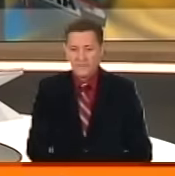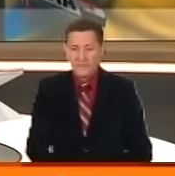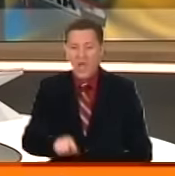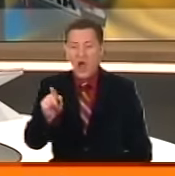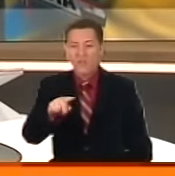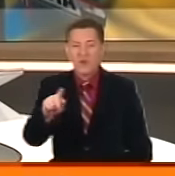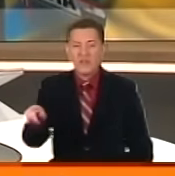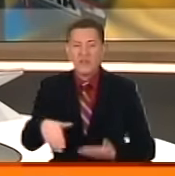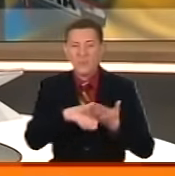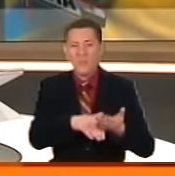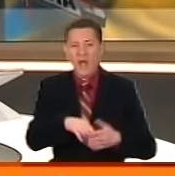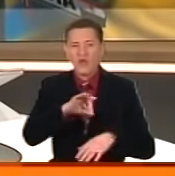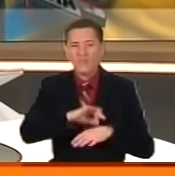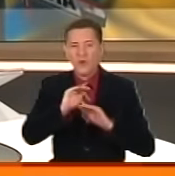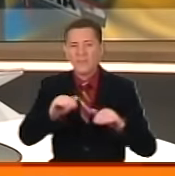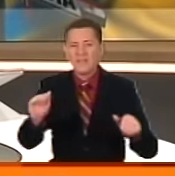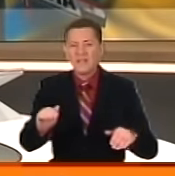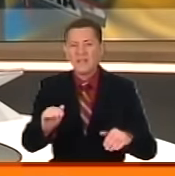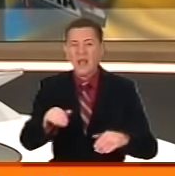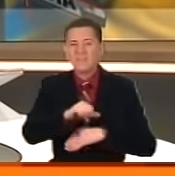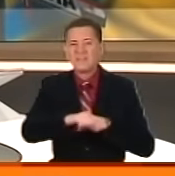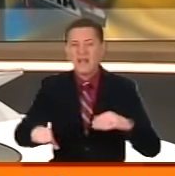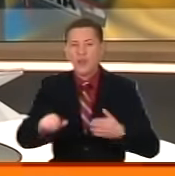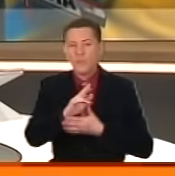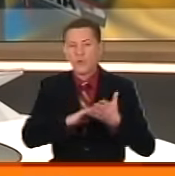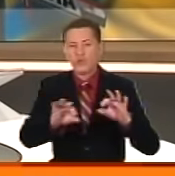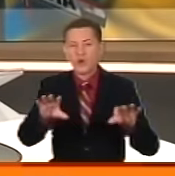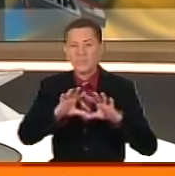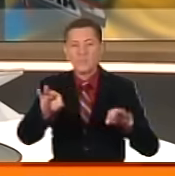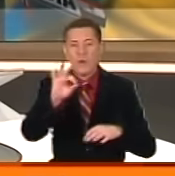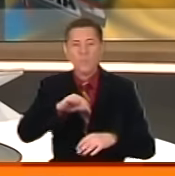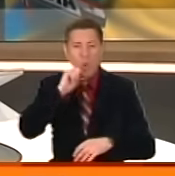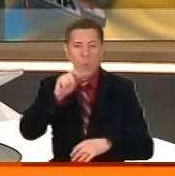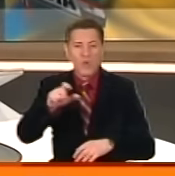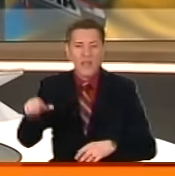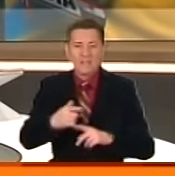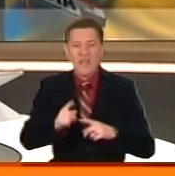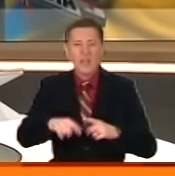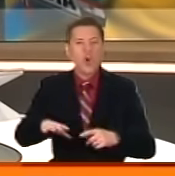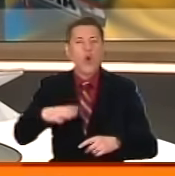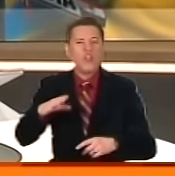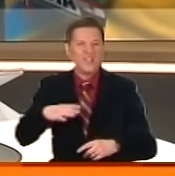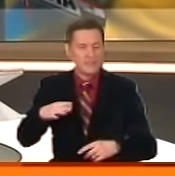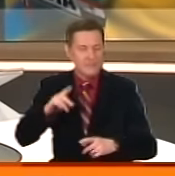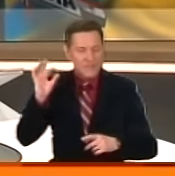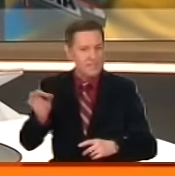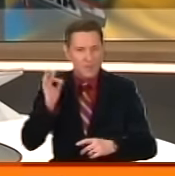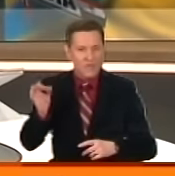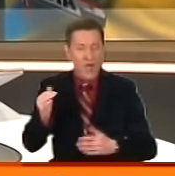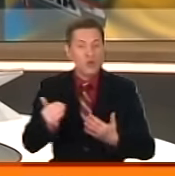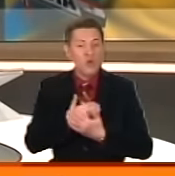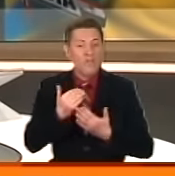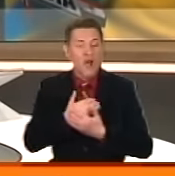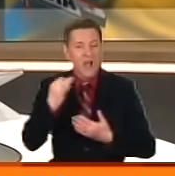Вони допомагають хворим діткам навіть за океану. Ми продовжуємо розповідати про українців, які колишніми не бувають. Сьогодні нова історія